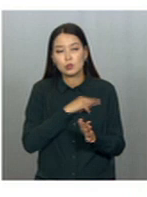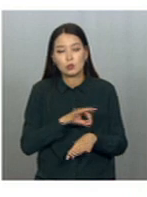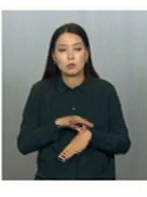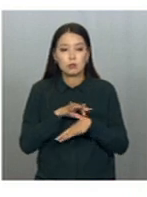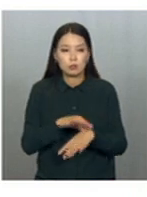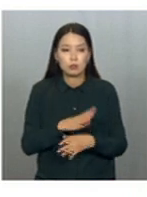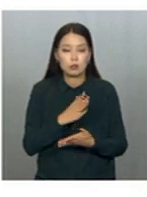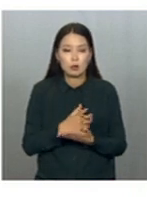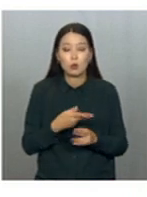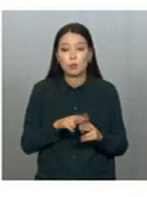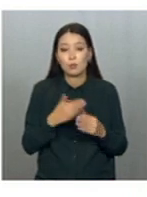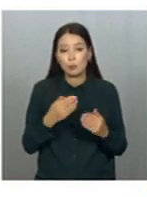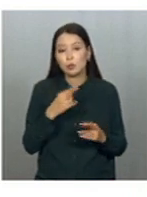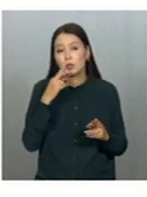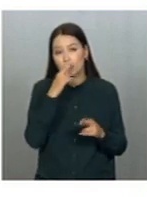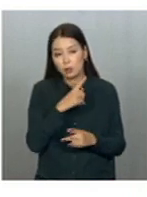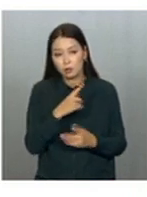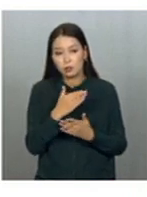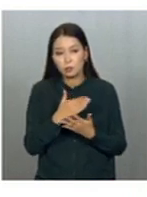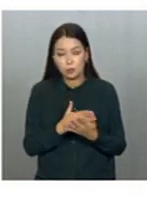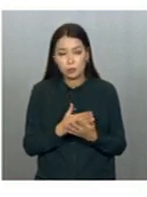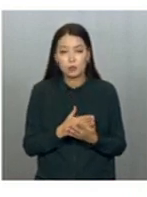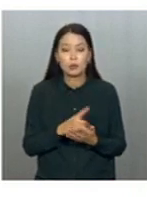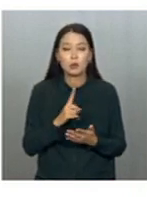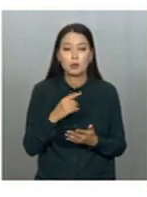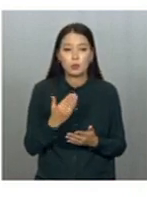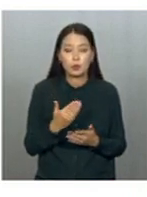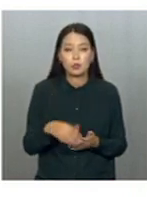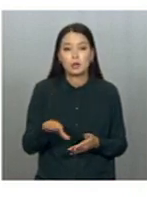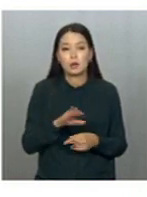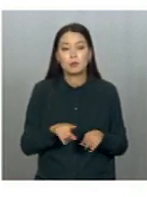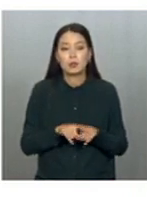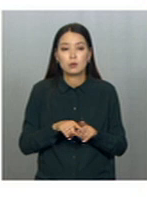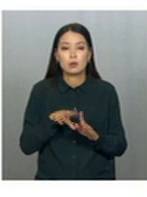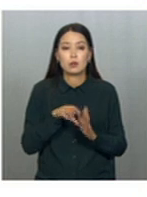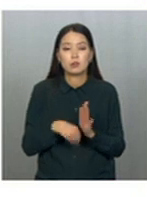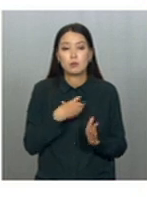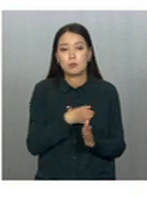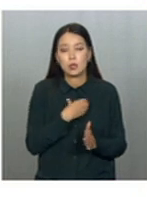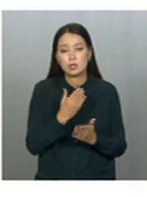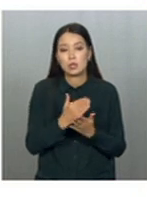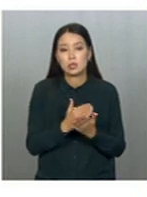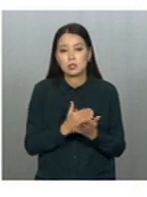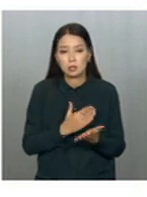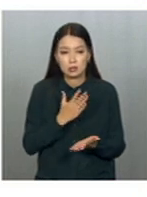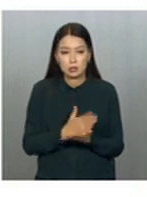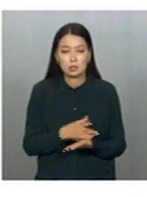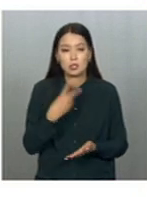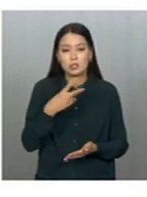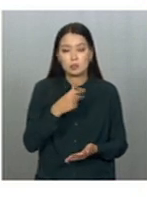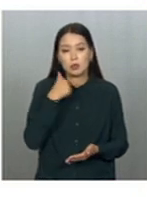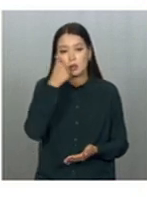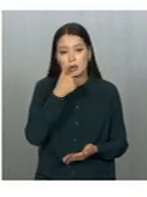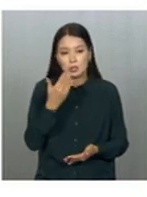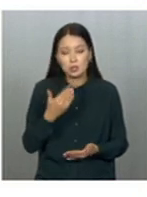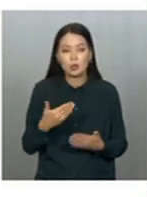келеді. Бұл әрине қате жауап нұсқалардың бірі. Бұл кеңестік биліктің басымдық берген қағидаларының бірі еді. 20-шы ғасырдағы